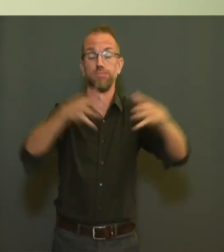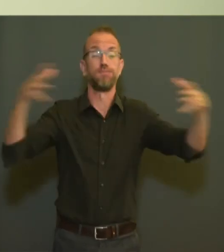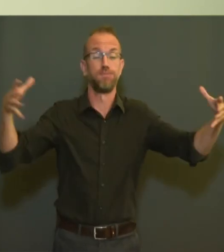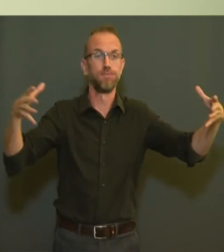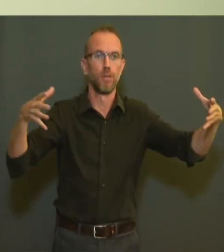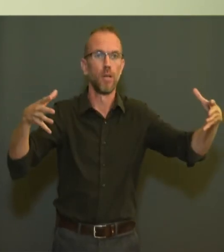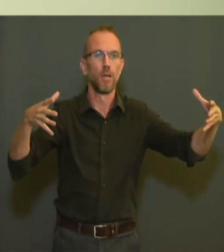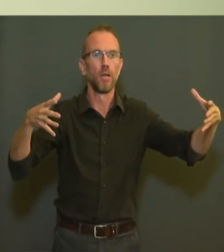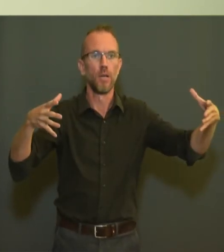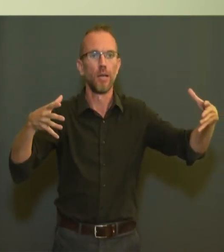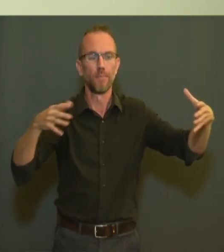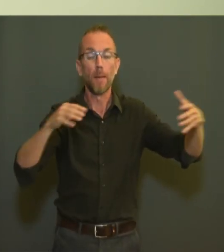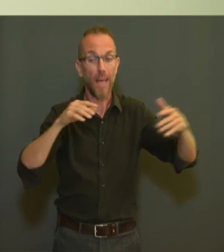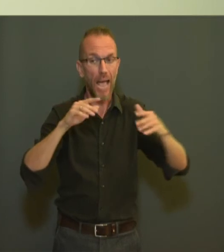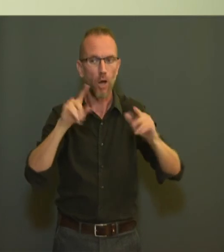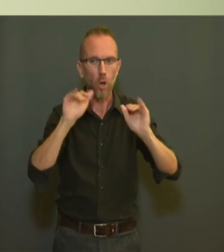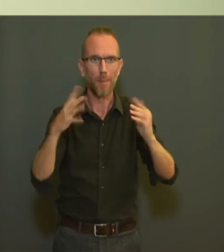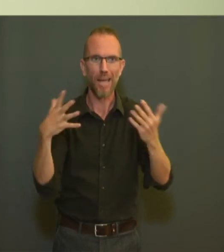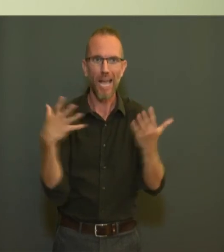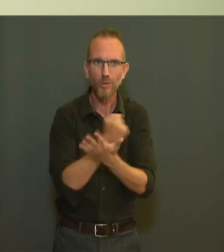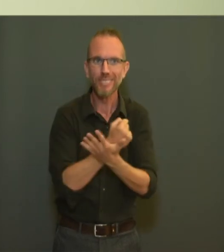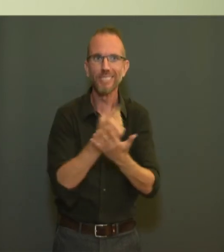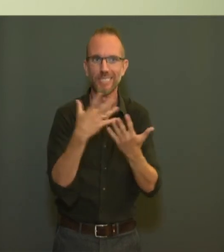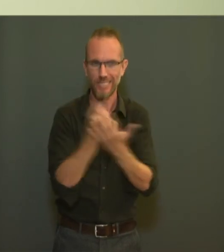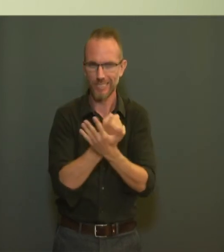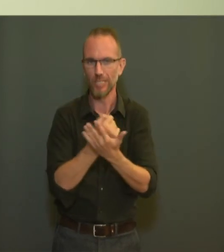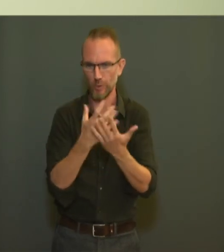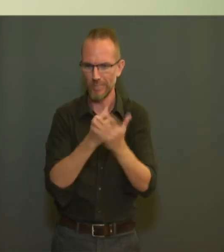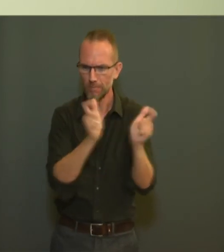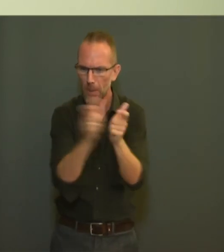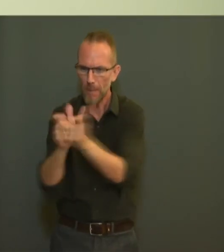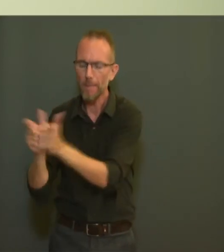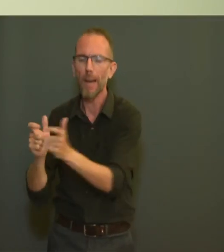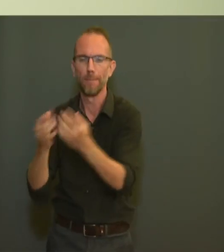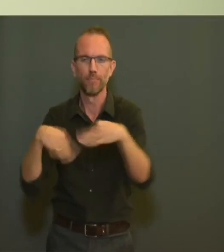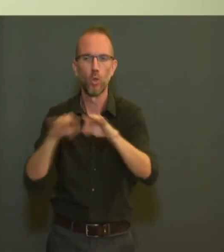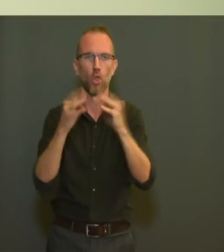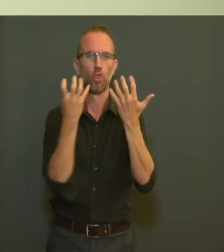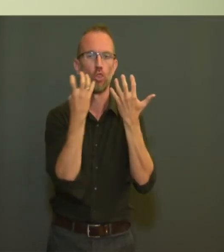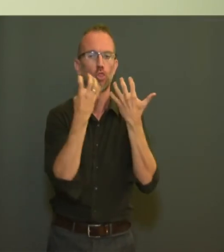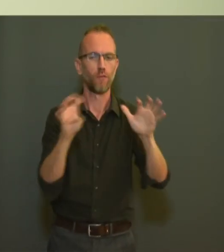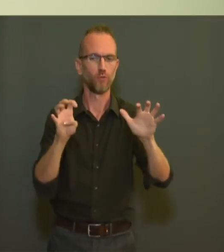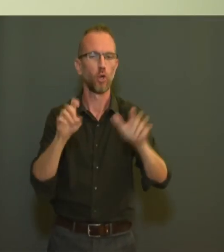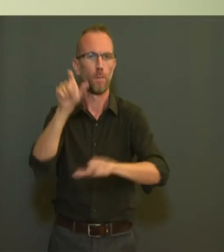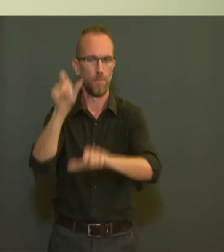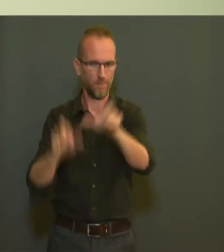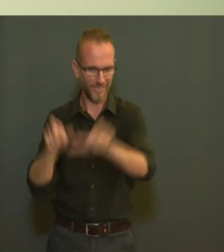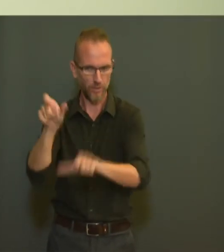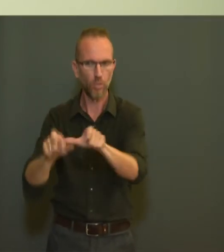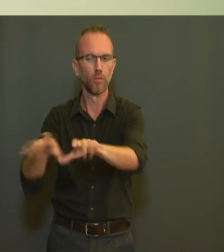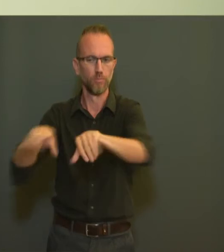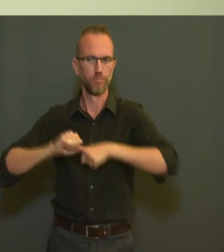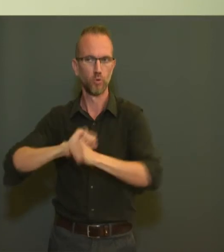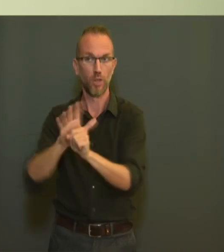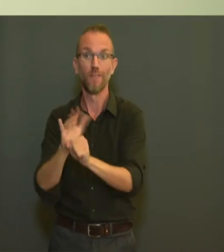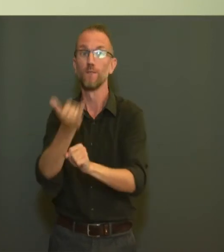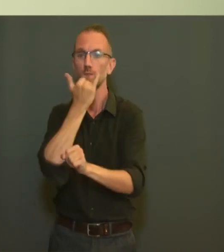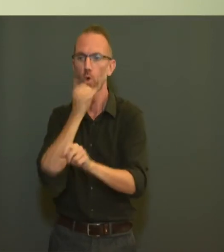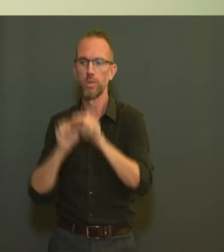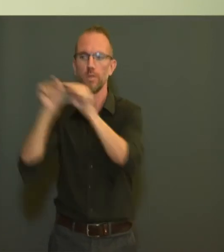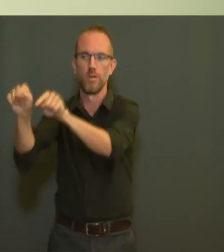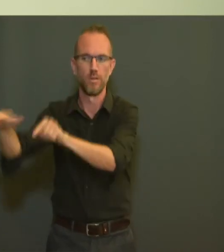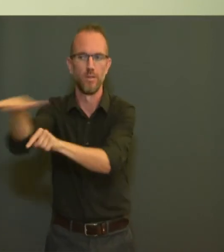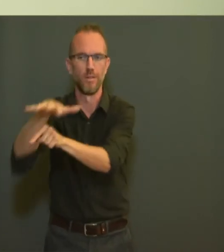personnes positives à cause d'un voyage en zone rouge et éviter éventuellement ainsi que ces personnes ne disséminent